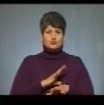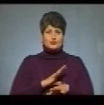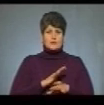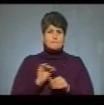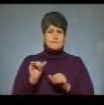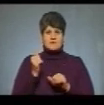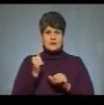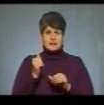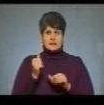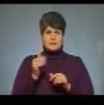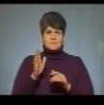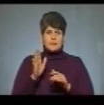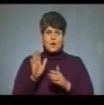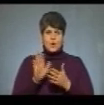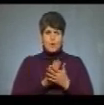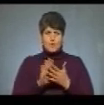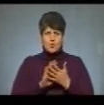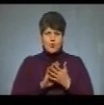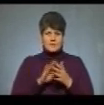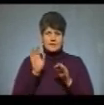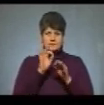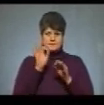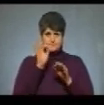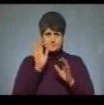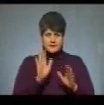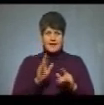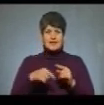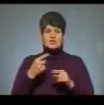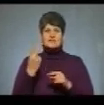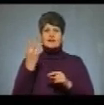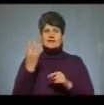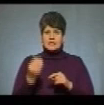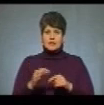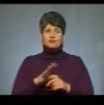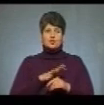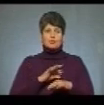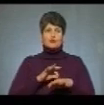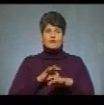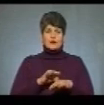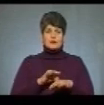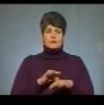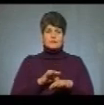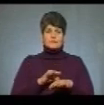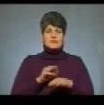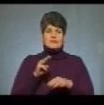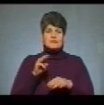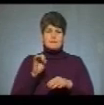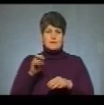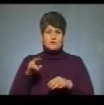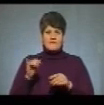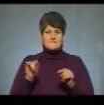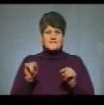первинна обробка рани лобної ділянки, ушита рана, і через 2 дні йому було проведено тимпанопластику,